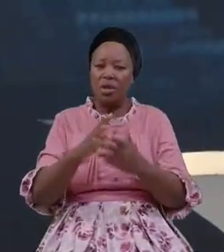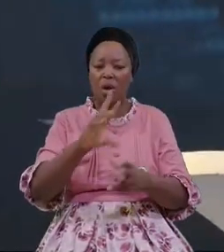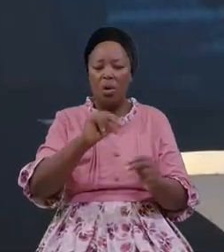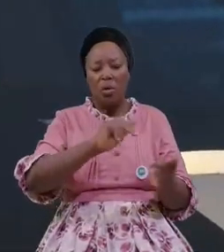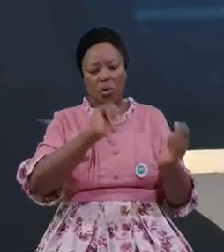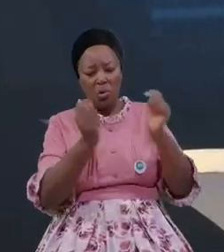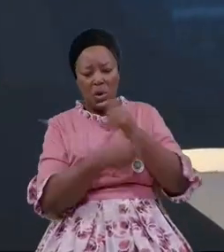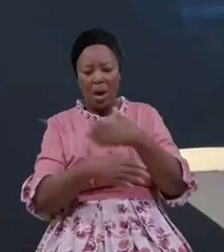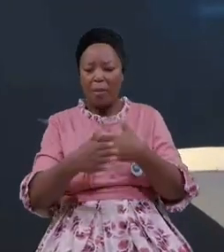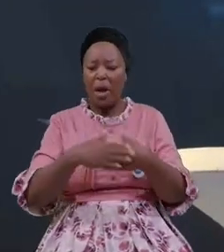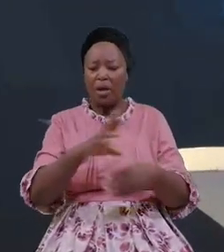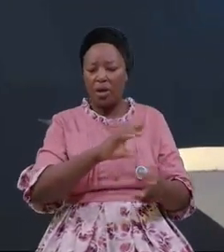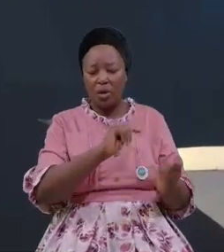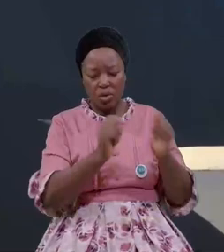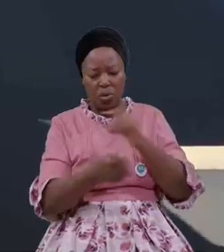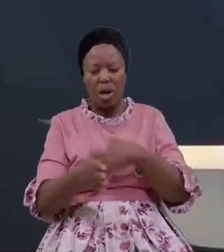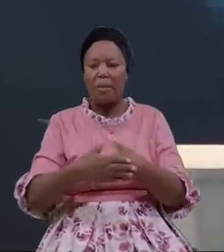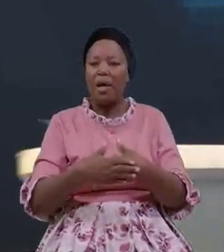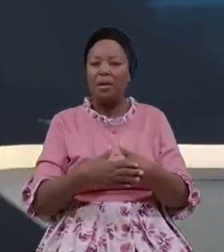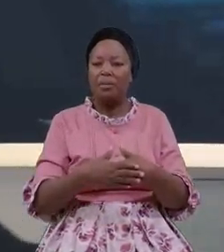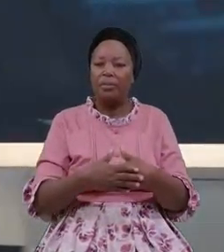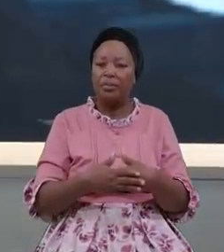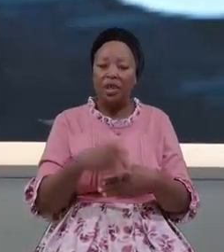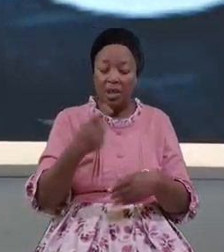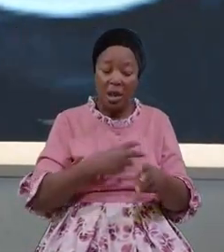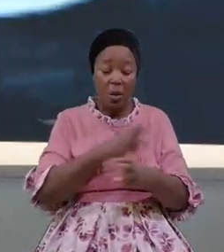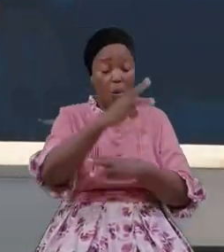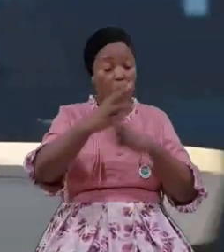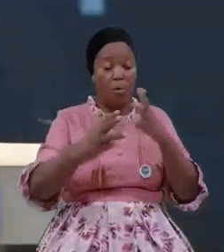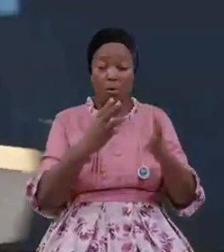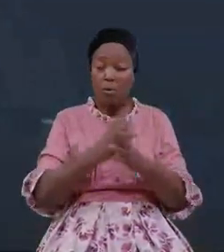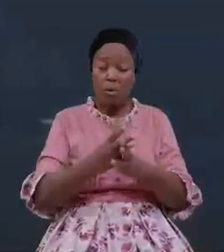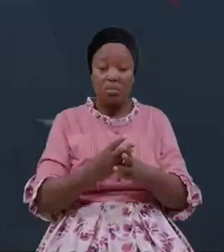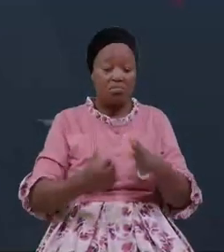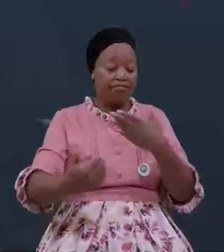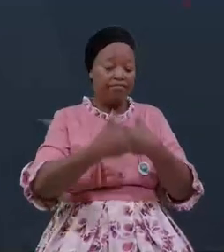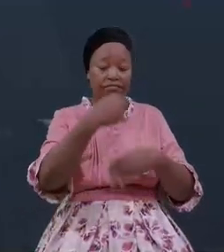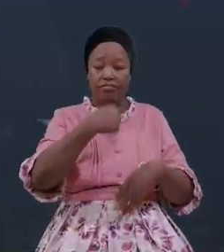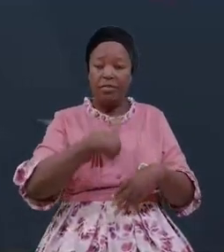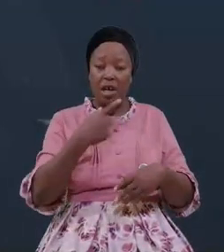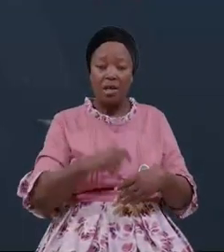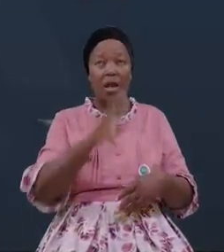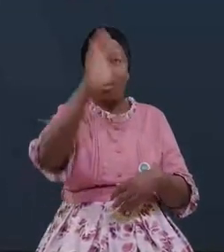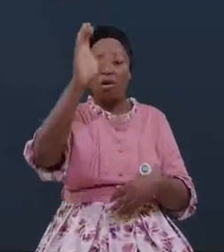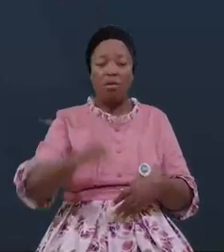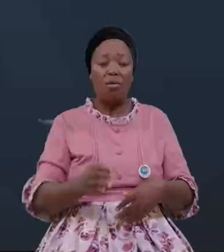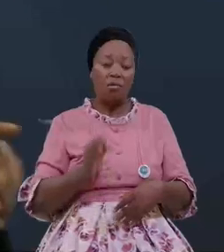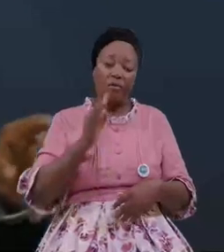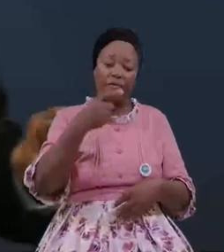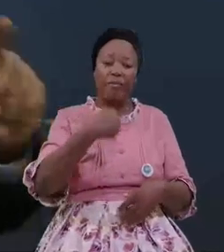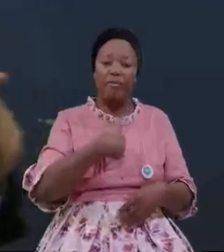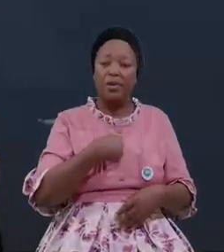retour pas de retour le monde derrière moi la croix devant